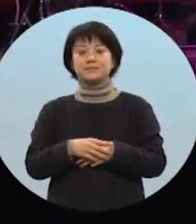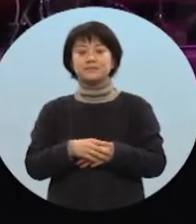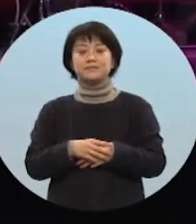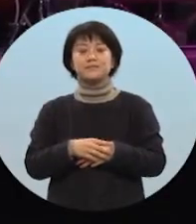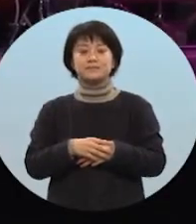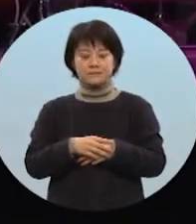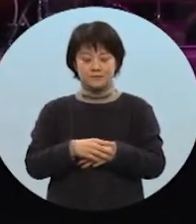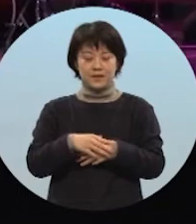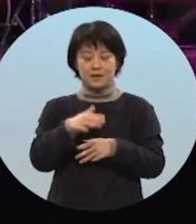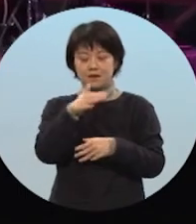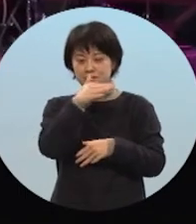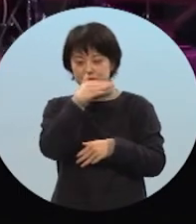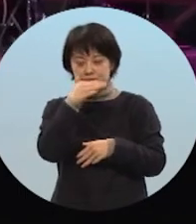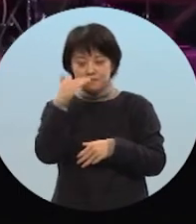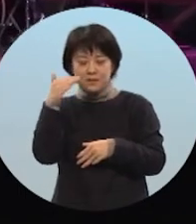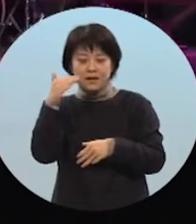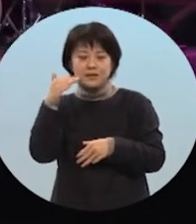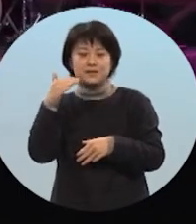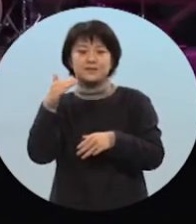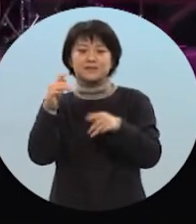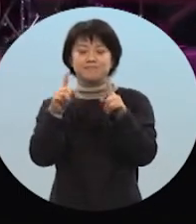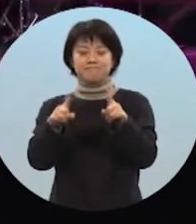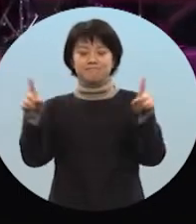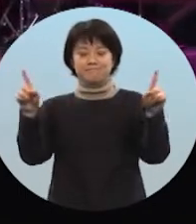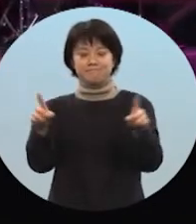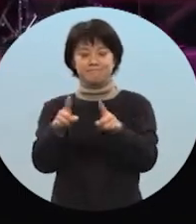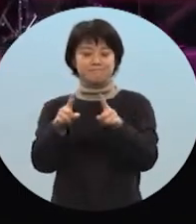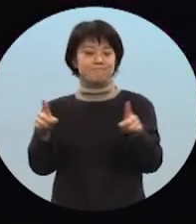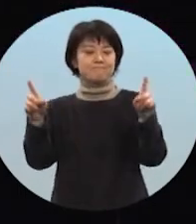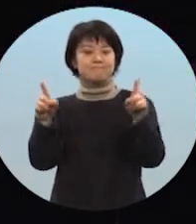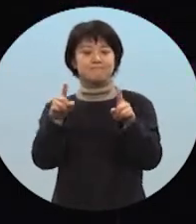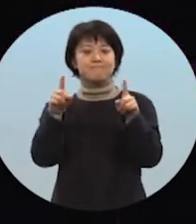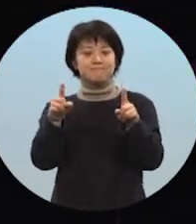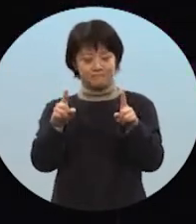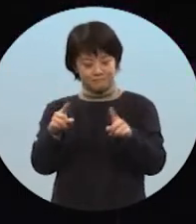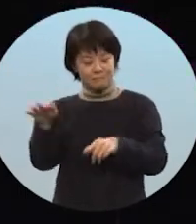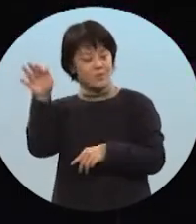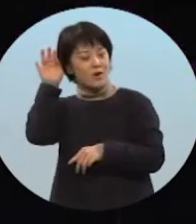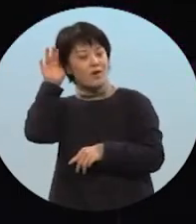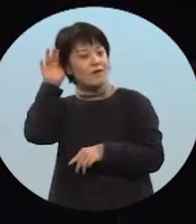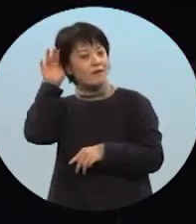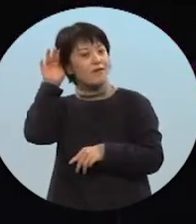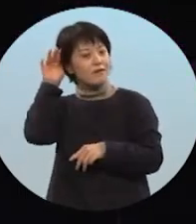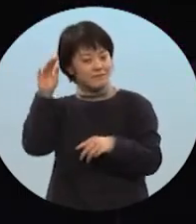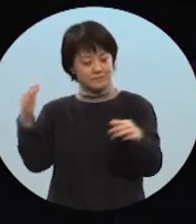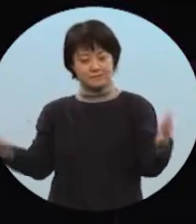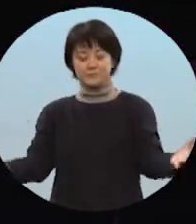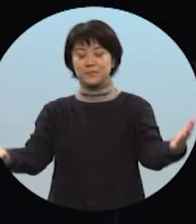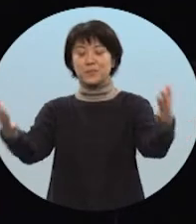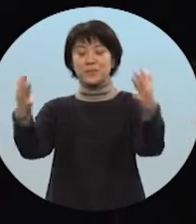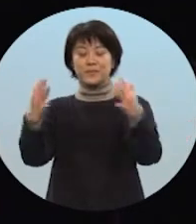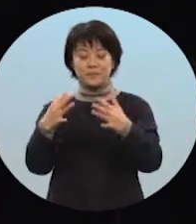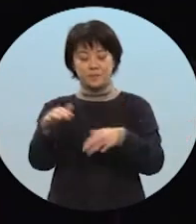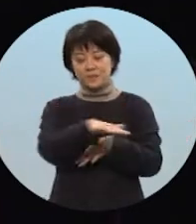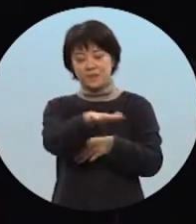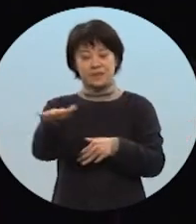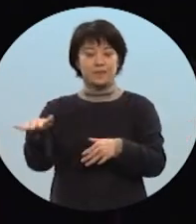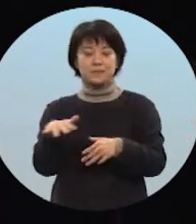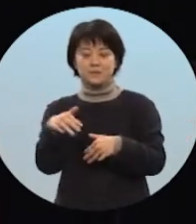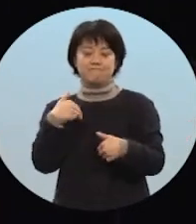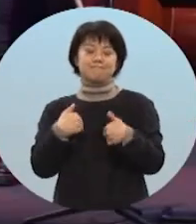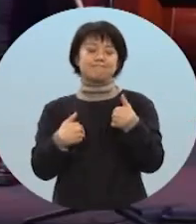一流のジャズミュージシャンたちの演奏を聞いて訪れた人は心躍るひとときを過ごしたのではないでしょ